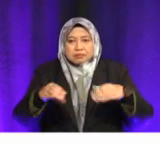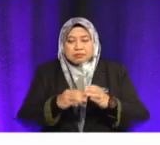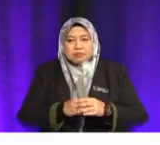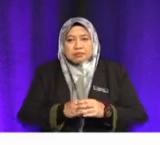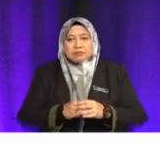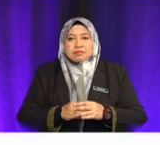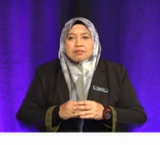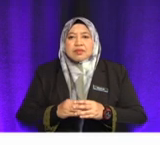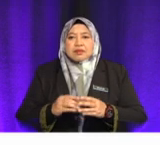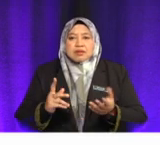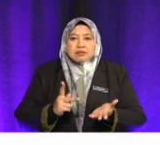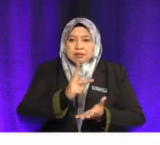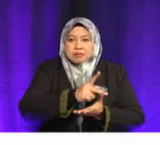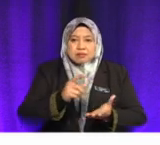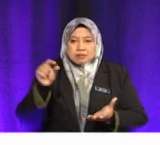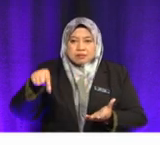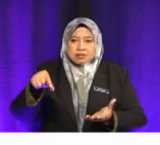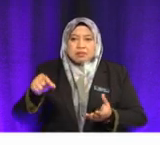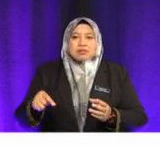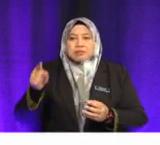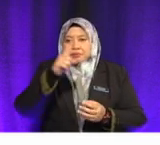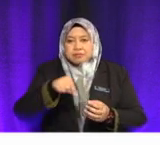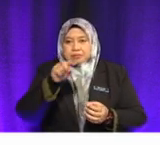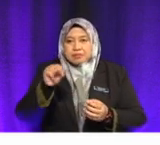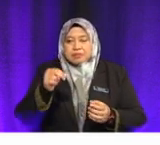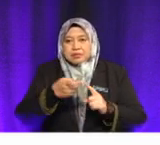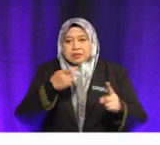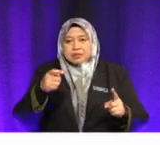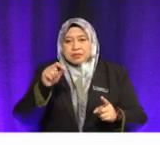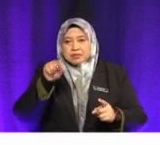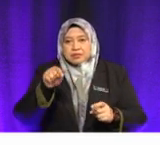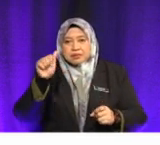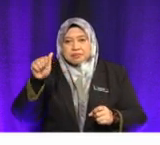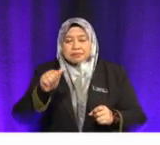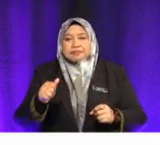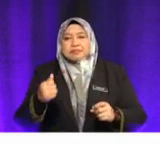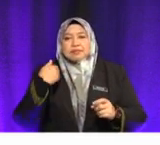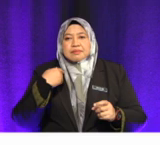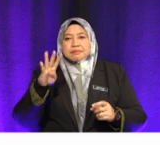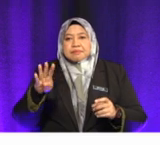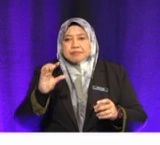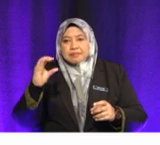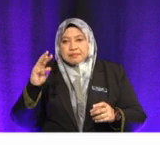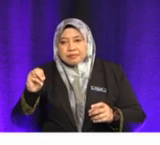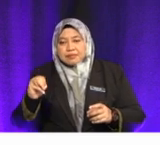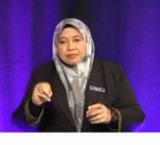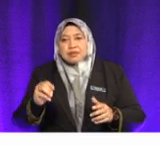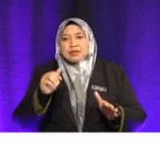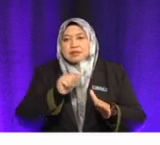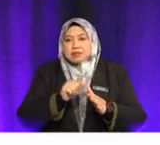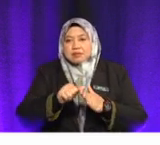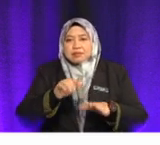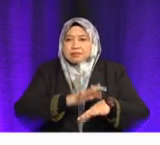adalah 1 bulatan dari titik e dengan jarak 4 unit ataupun kadang-kadang kita manggil jejari